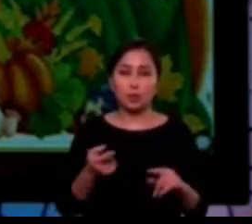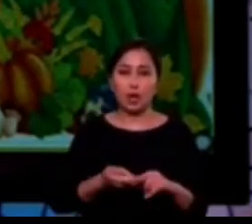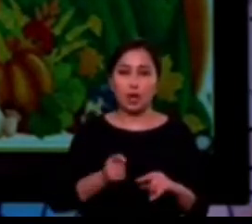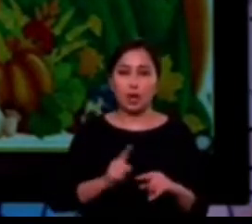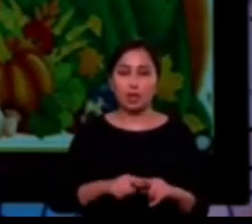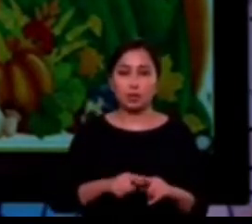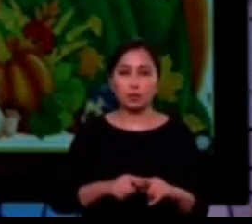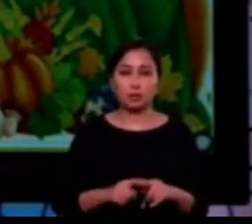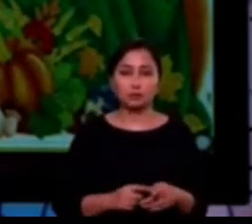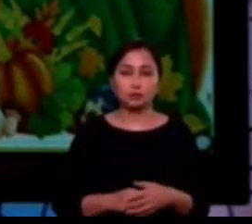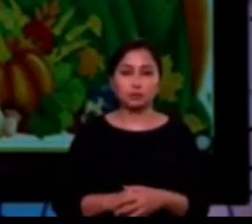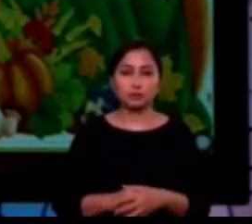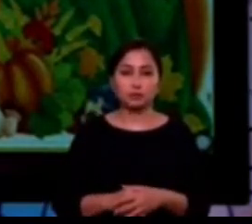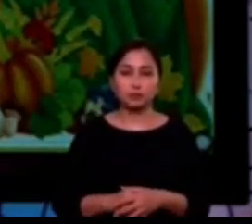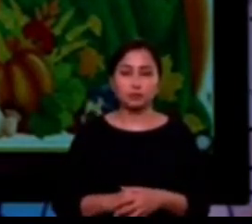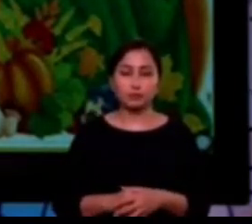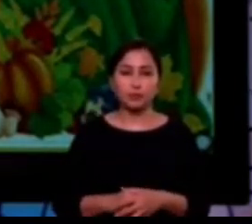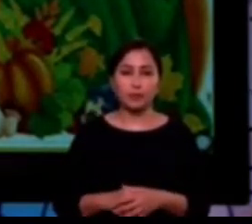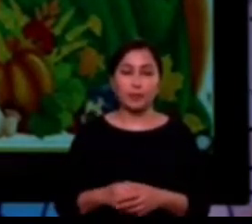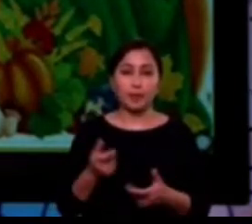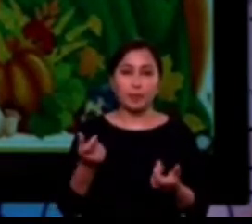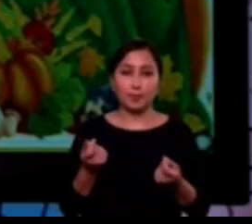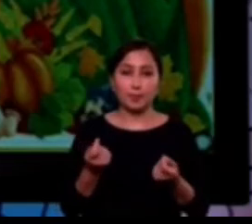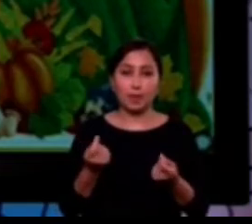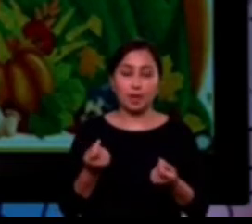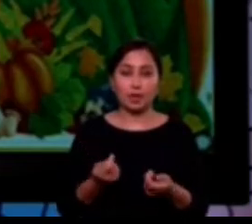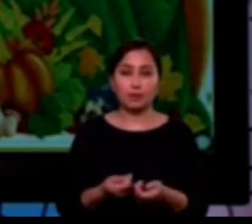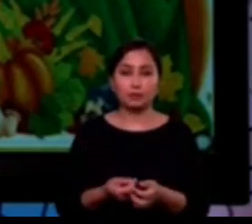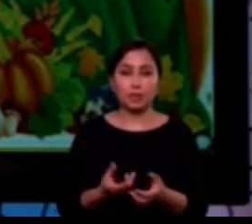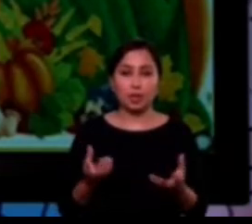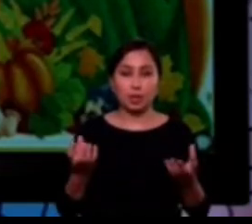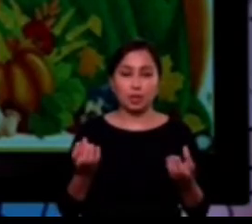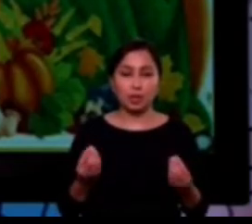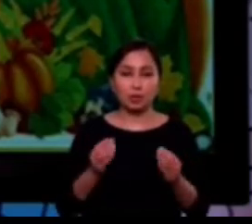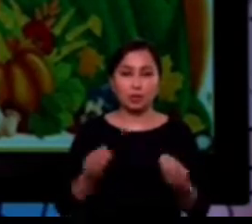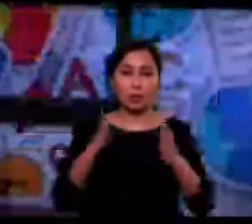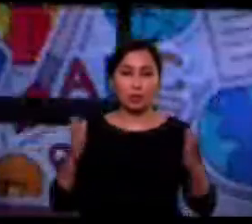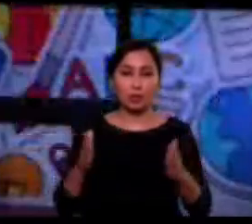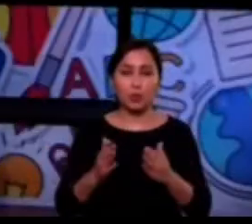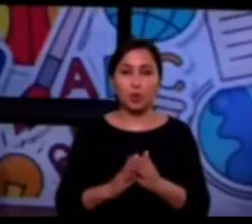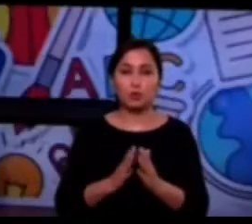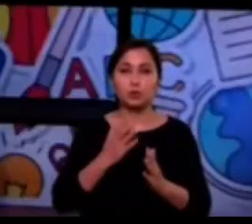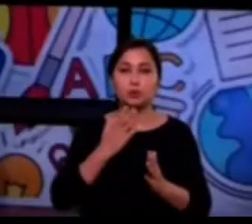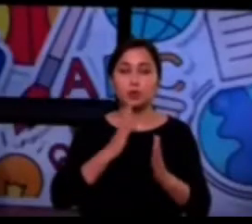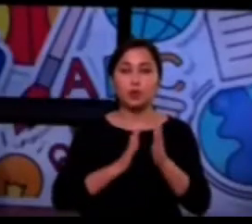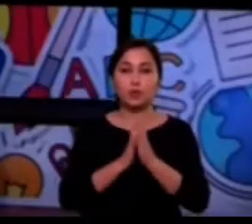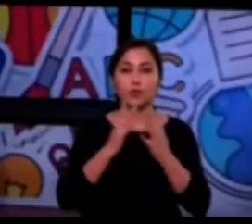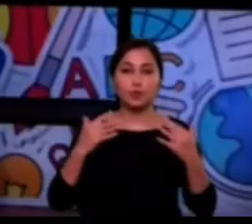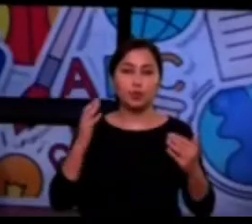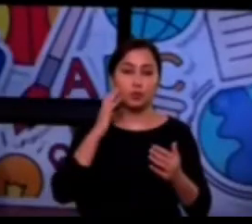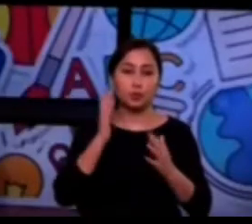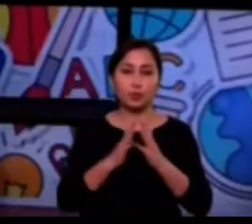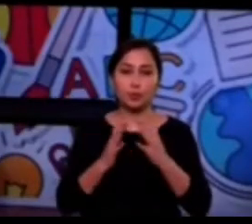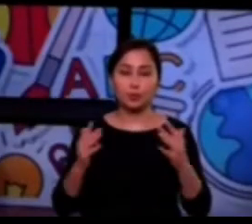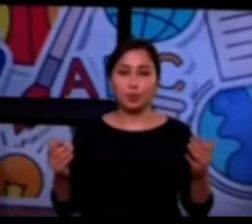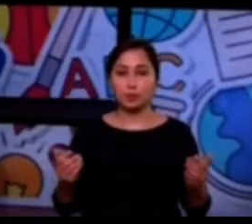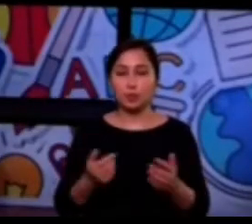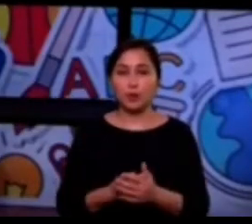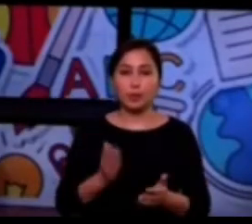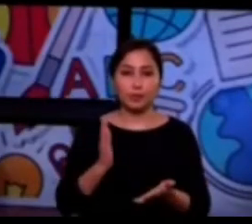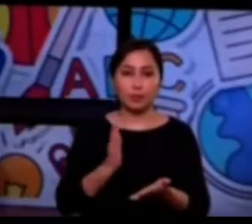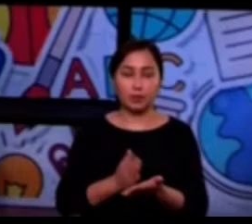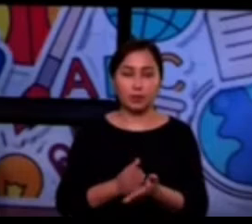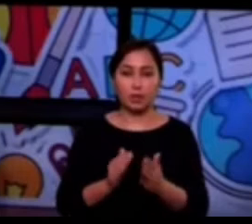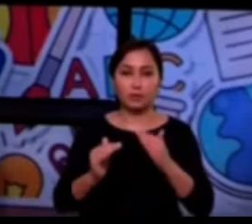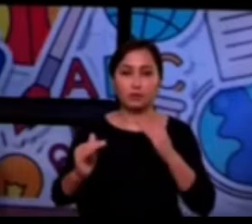это мало, ведь еще больше фруктов и овощей поспевают в огородах